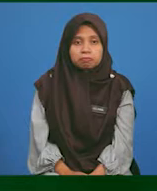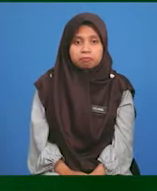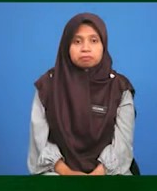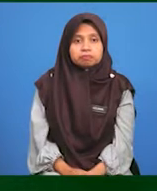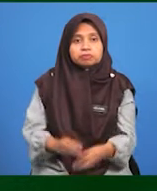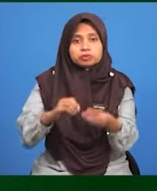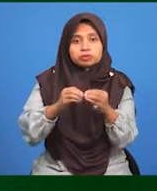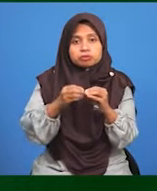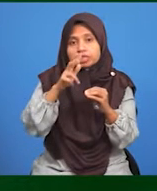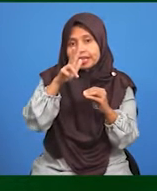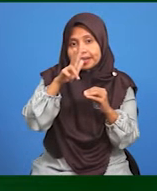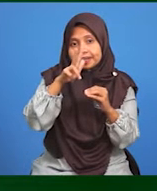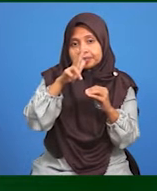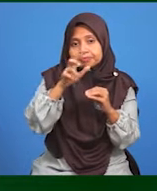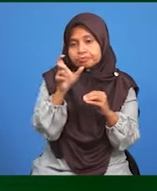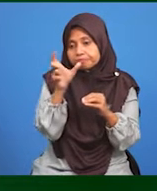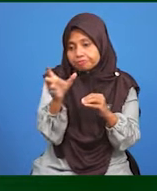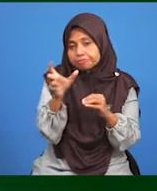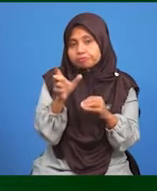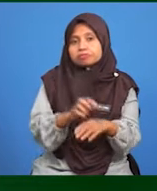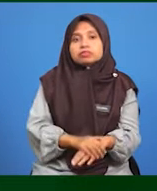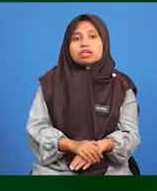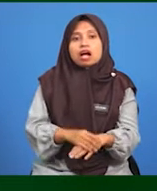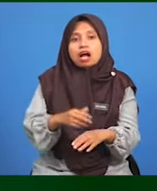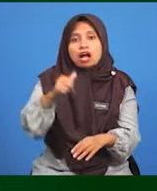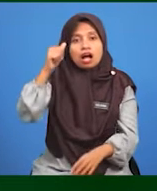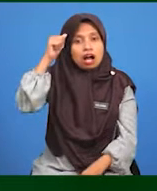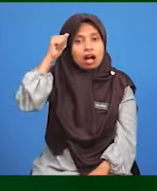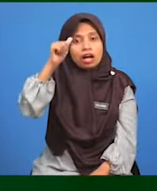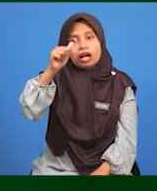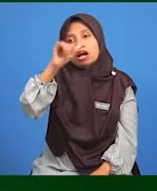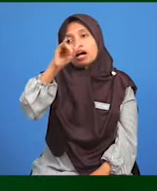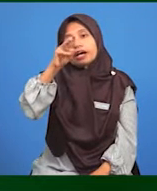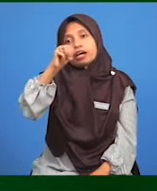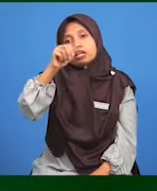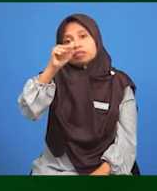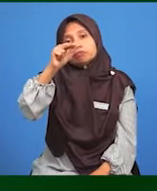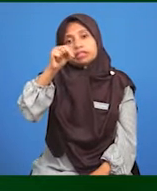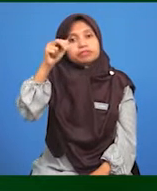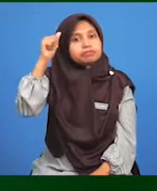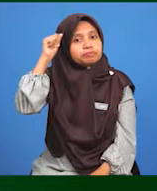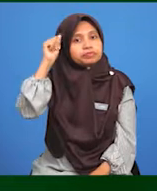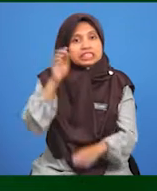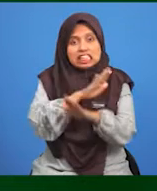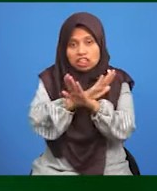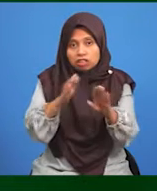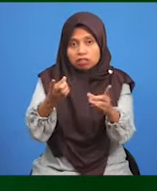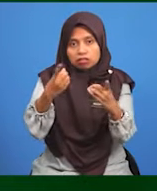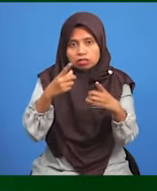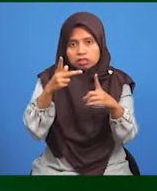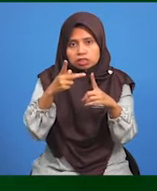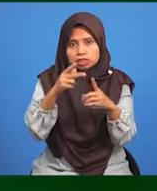soalan ketika sempat kosong iman tidak datang ke sekolah